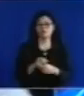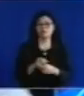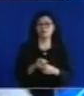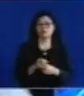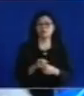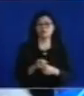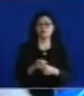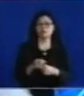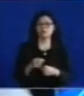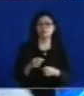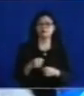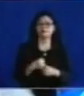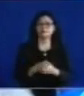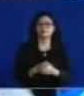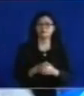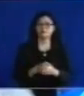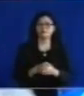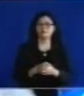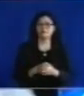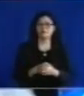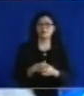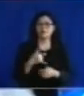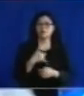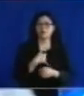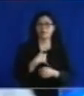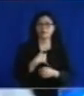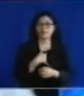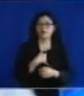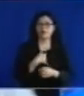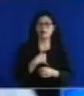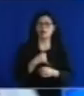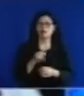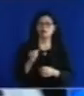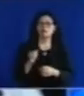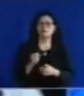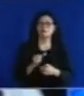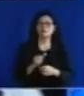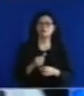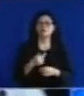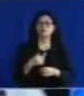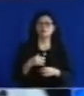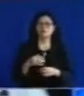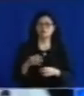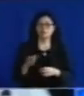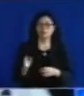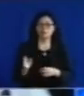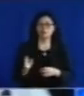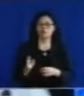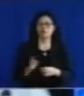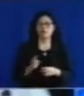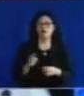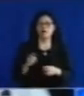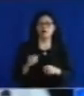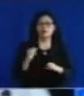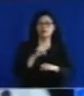perjawaban yang penuh dengan arti yang luas. Saya bersama Bida sudah bekerja keliling pojoknya